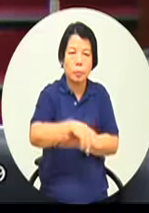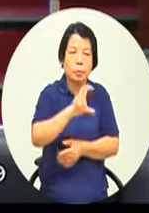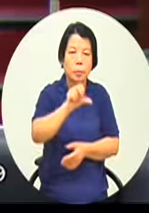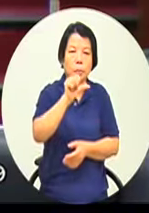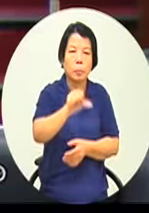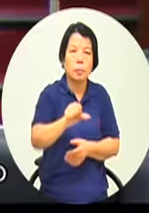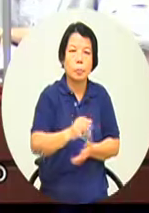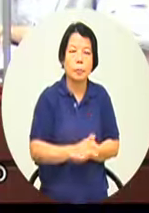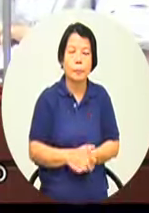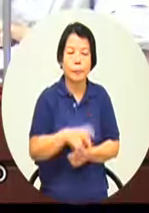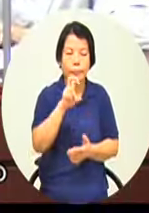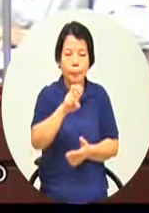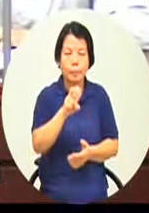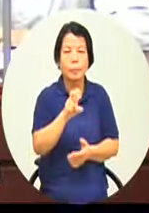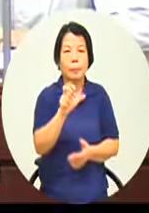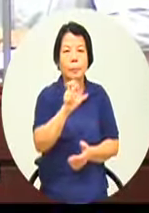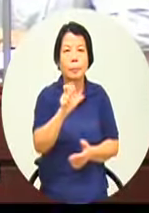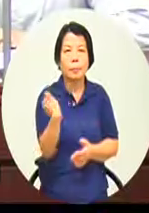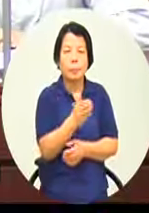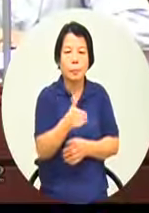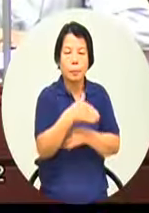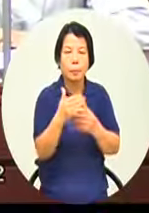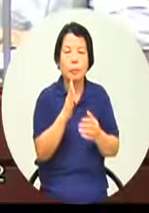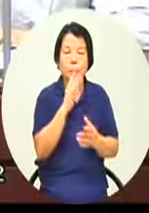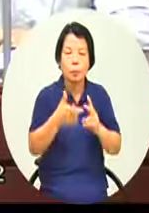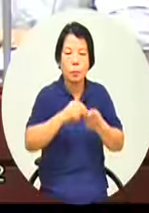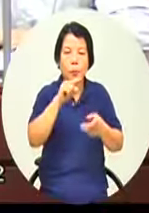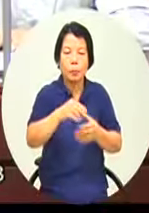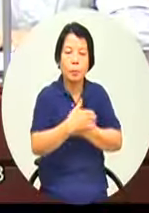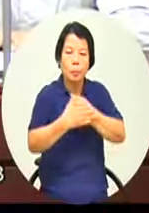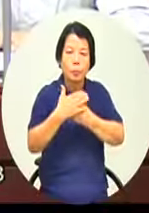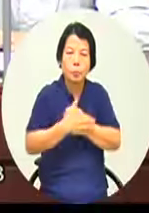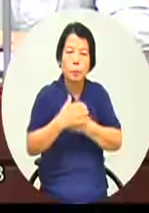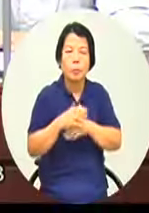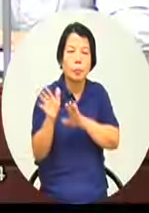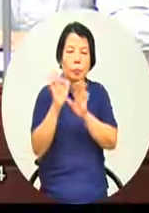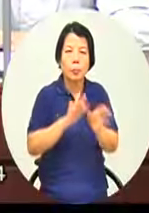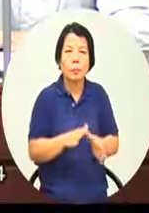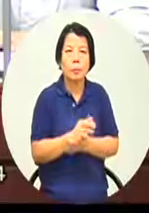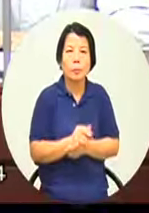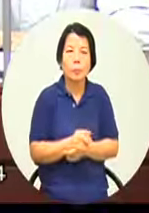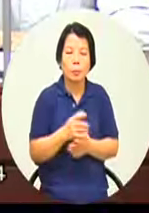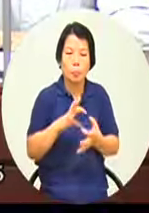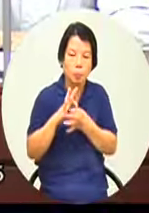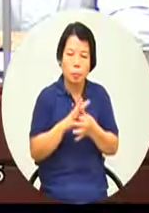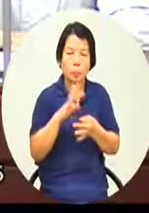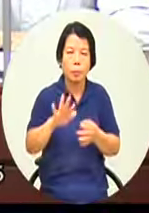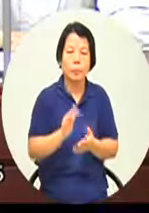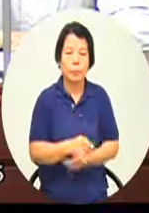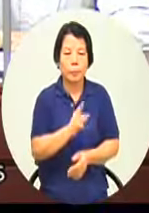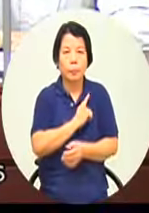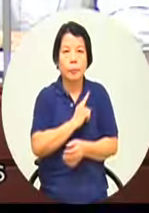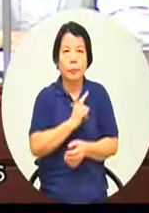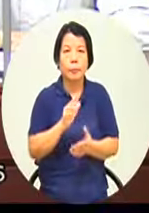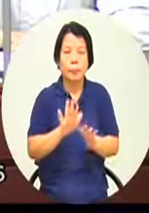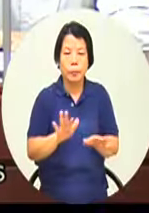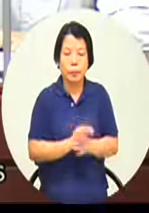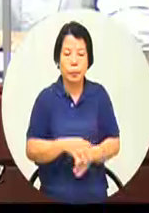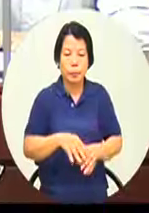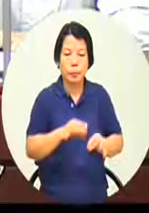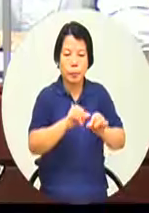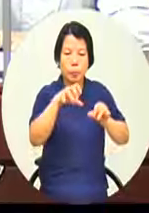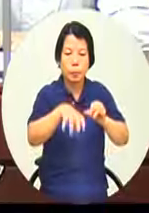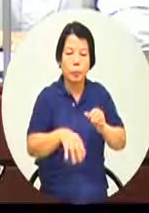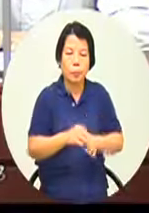概大约是70。 其实那个跟它的维护的状况也会有一些 维护，还有它本身的那个位置